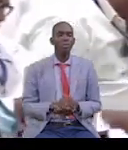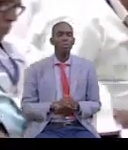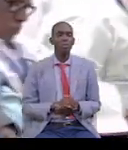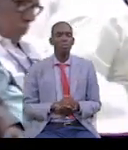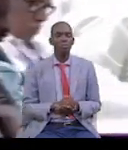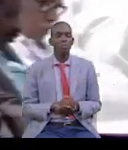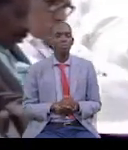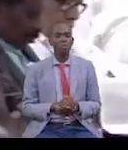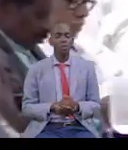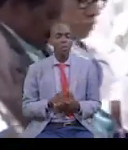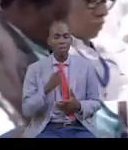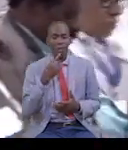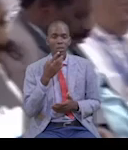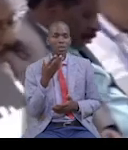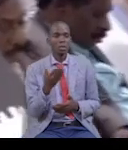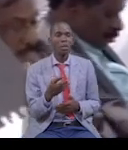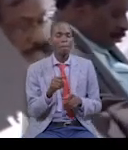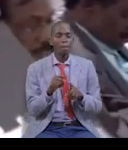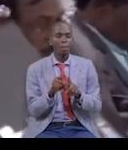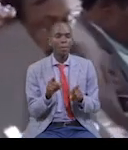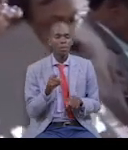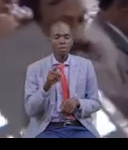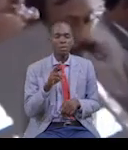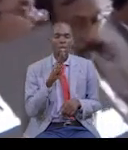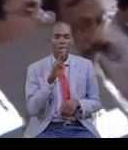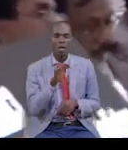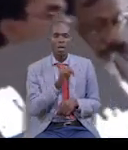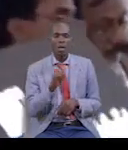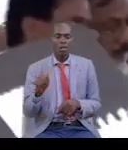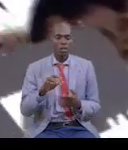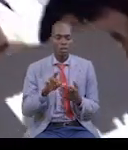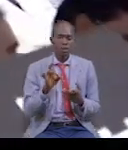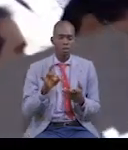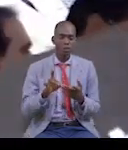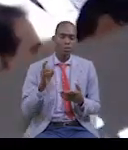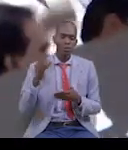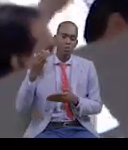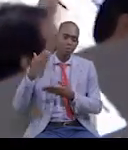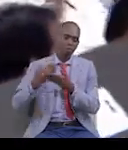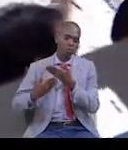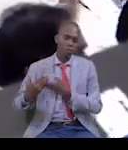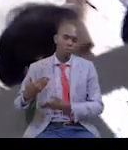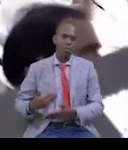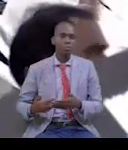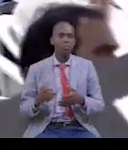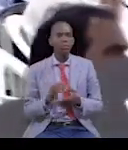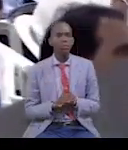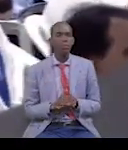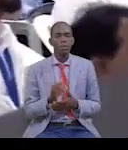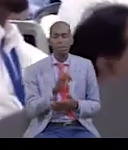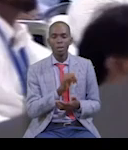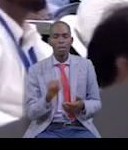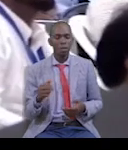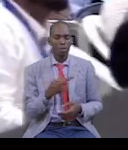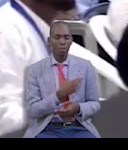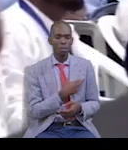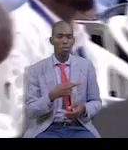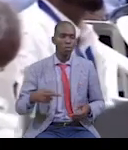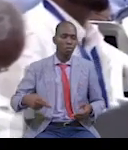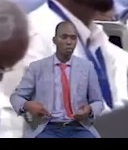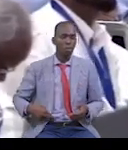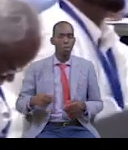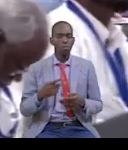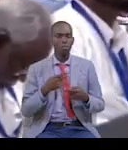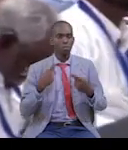వచనం. It says, "But ye are a chosen generation." మీరు ఏర్పరచబడ్డ జనాంగం. A royal priesthood. రాజులైన